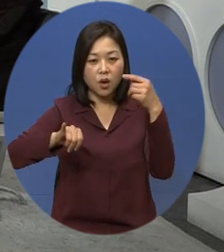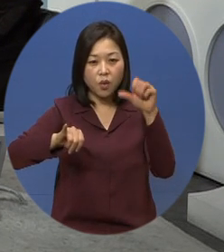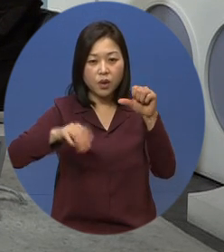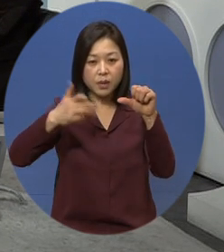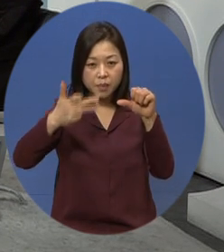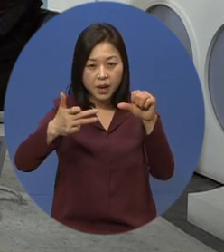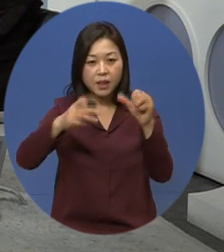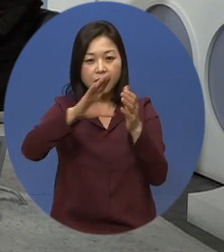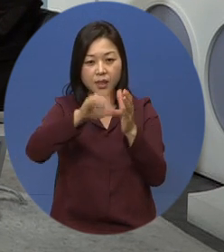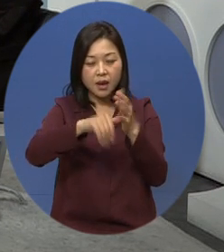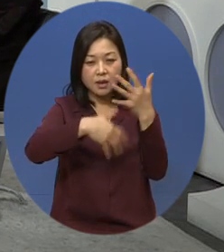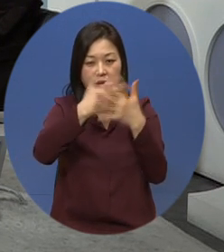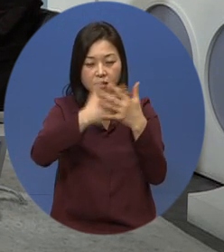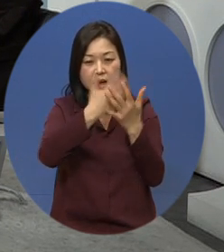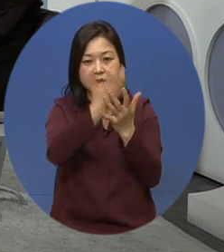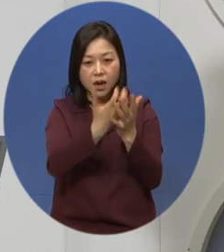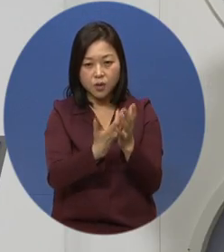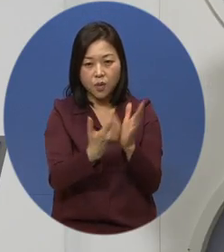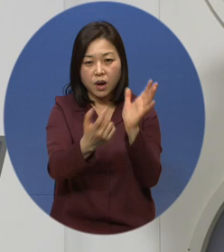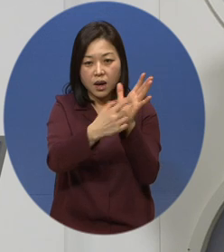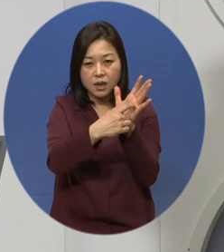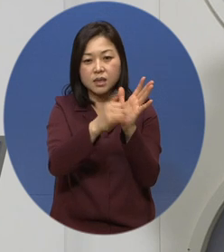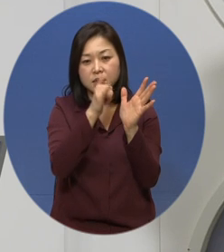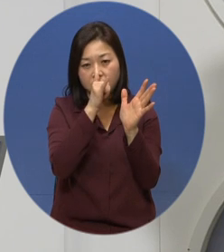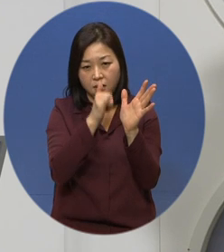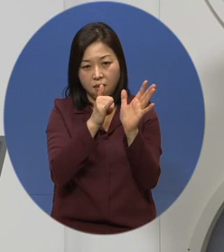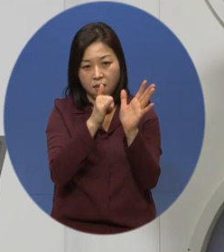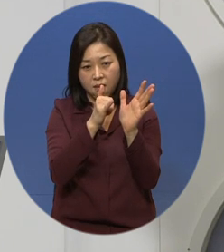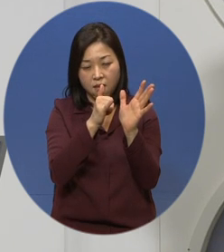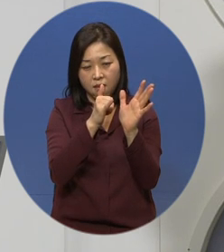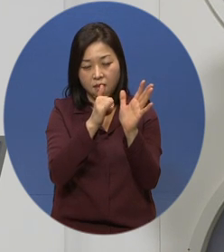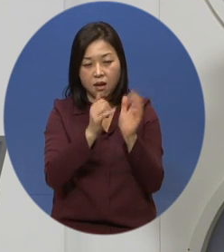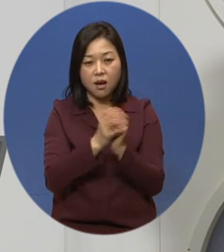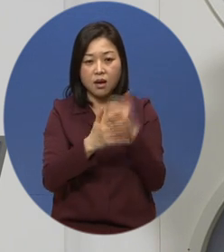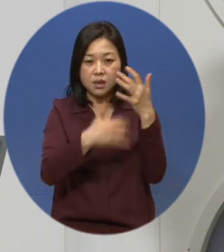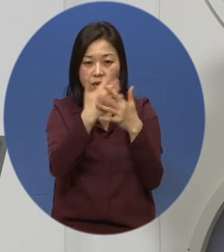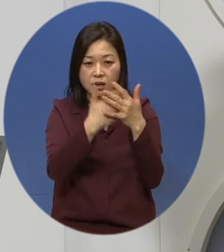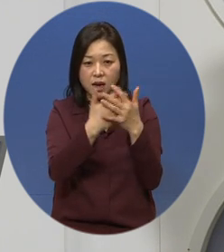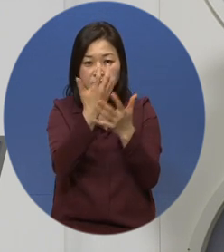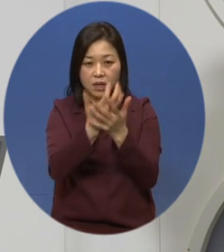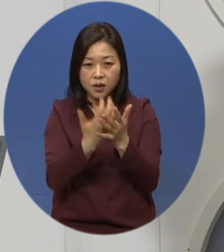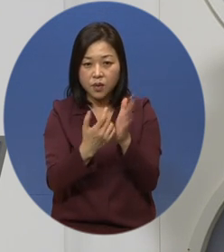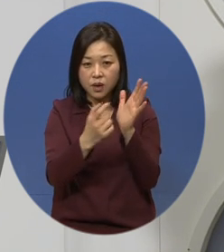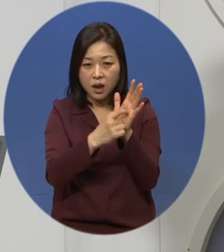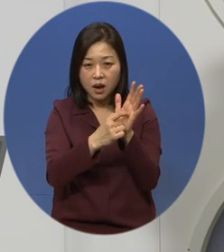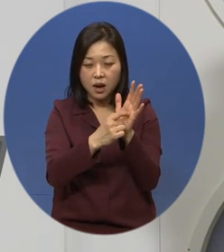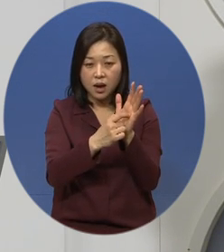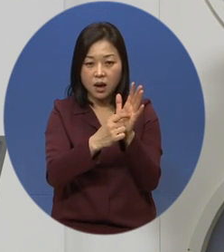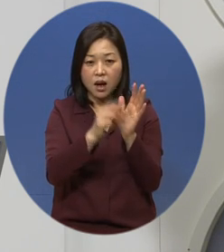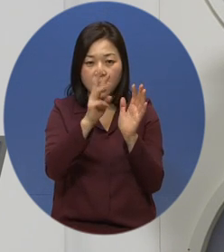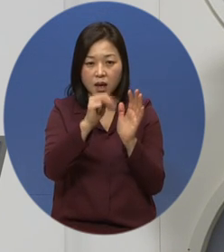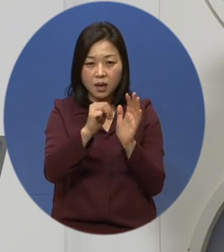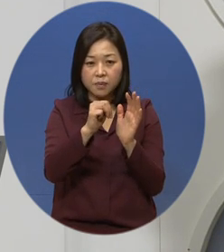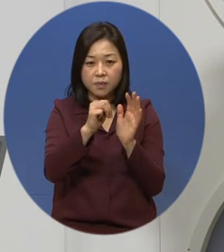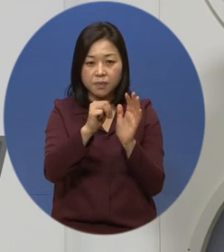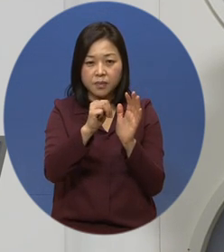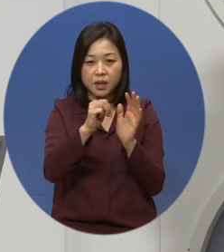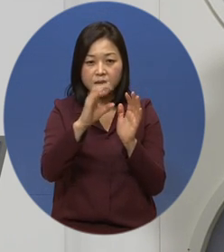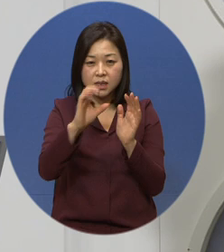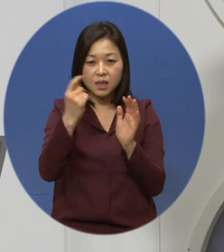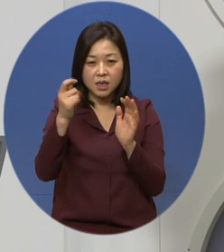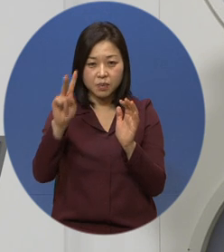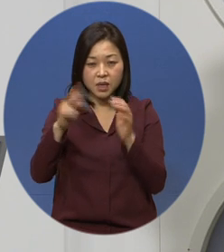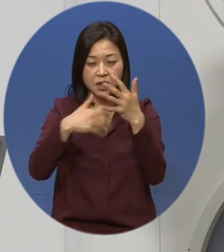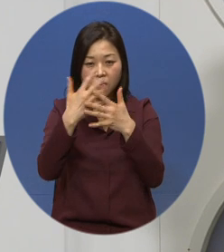당시의 영상자료를 들어가 있습니다 어 영상자료를 mbc tv 0 사체로 c 있어